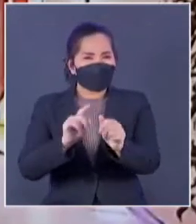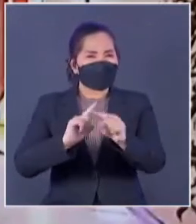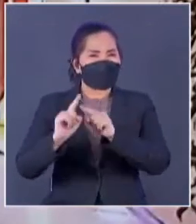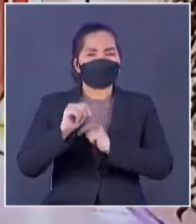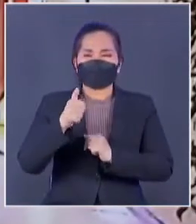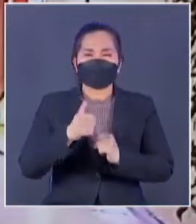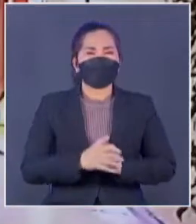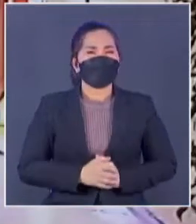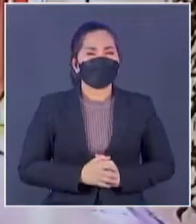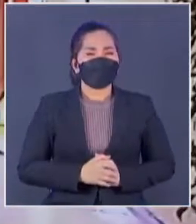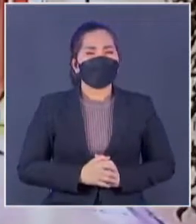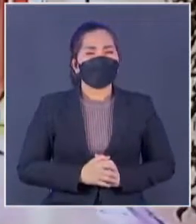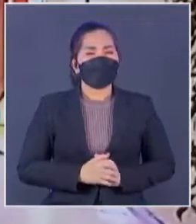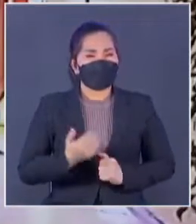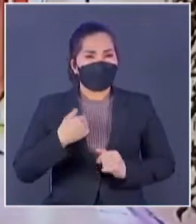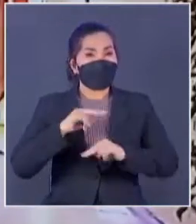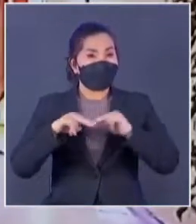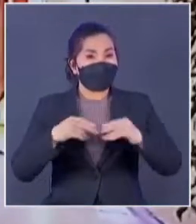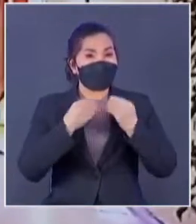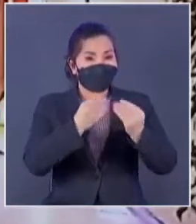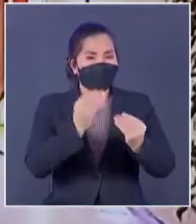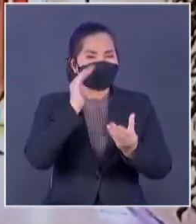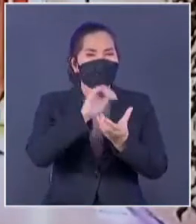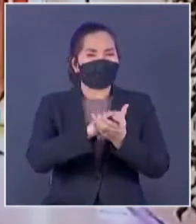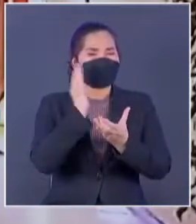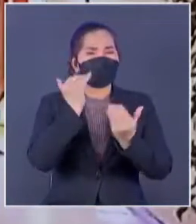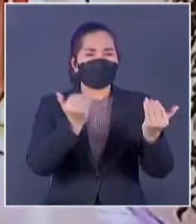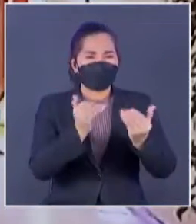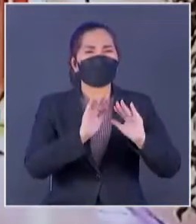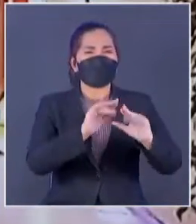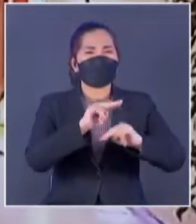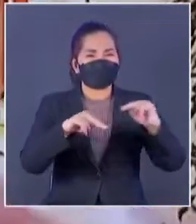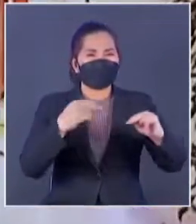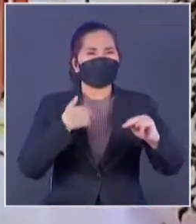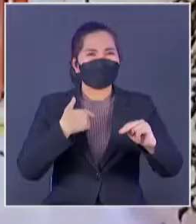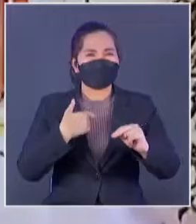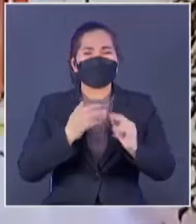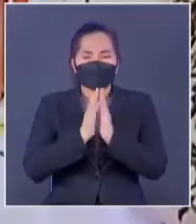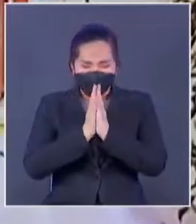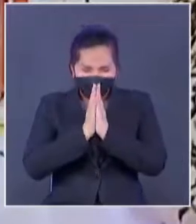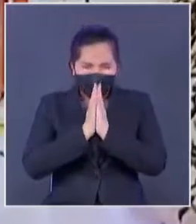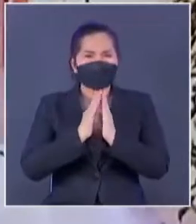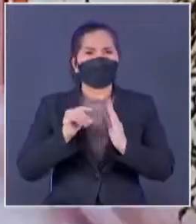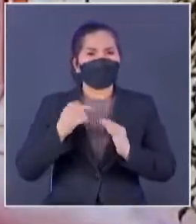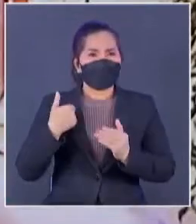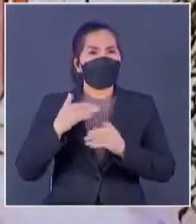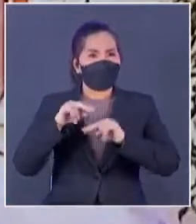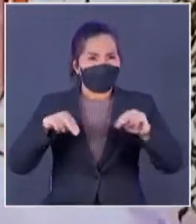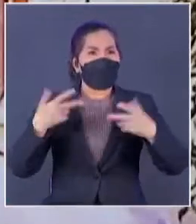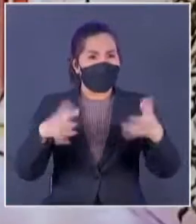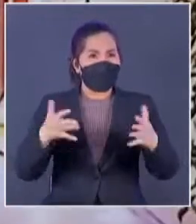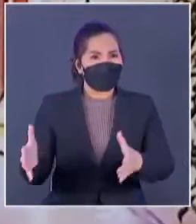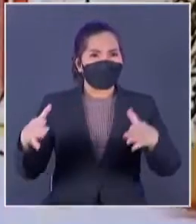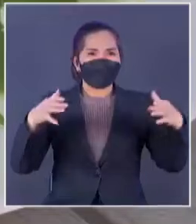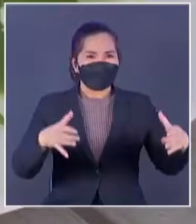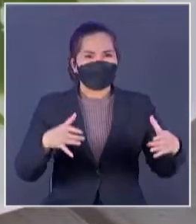ล้วก็ฝากของขวัญไว้ให้สามีกับลูกชายด้วยนะ นี่ค่ะนี่ค่ะขอกราบขอบคุณมากมากสำหรับของตอนนี้